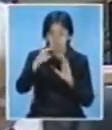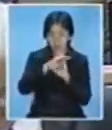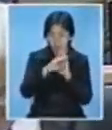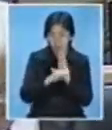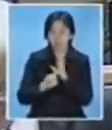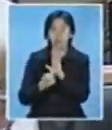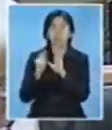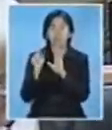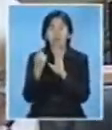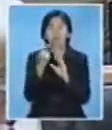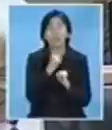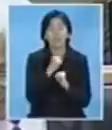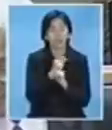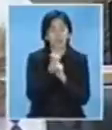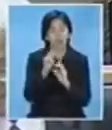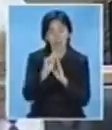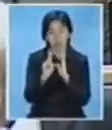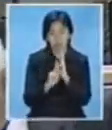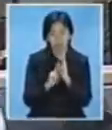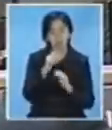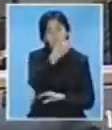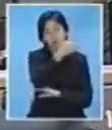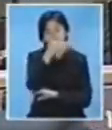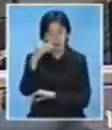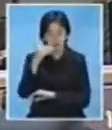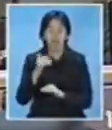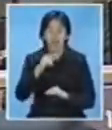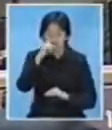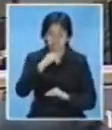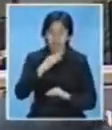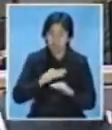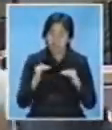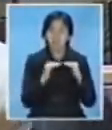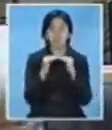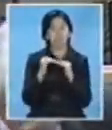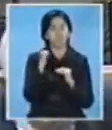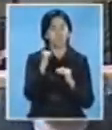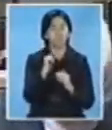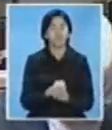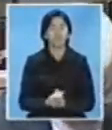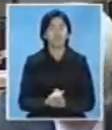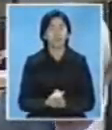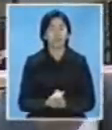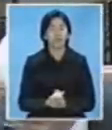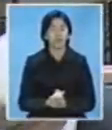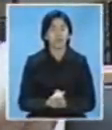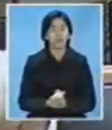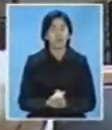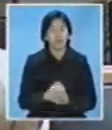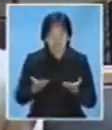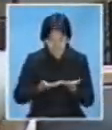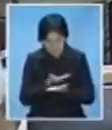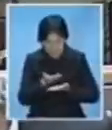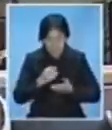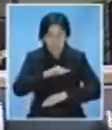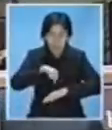ลงใหม่ที่ใช้หลักเกณฑ์กฎหมายระหว่างประเทศที่เป็นธรรมกับประเทศไทยมากกว่านี้แม้อาจจะต้องใช้เวลาบ้าง